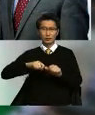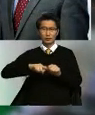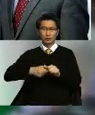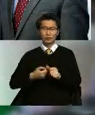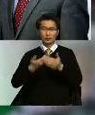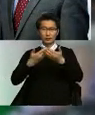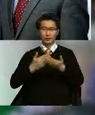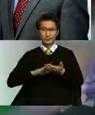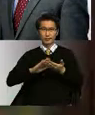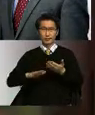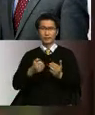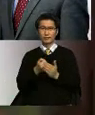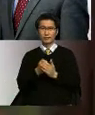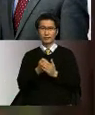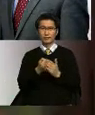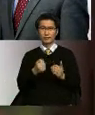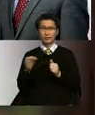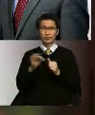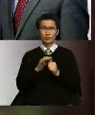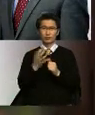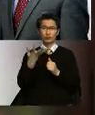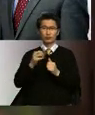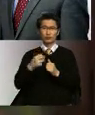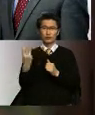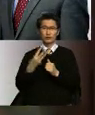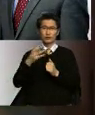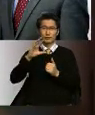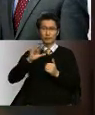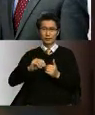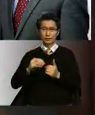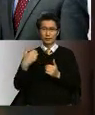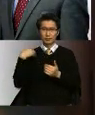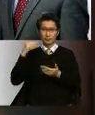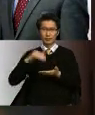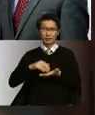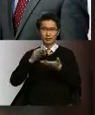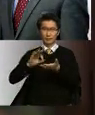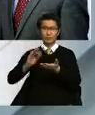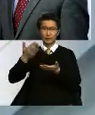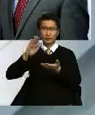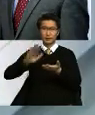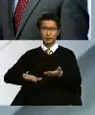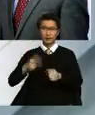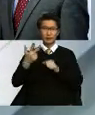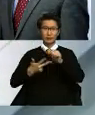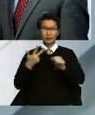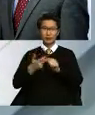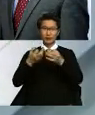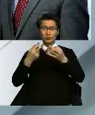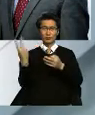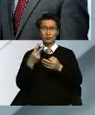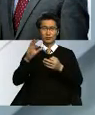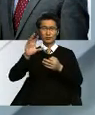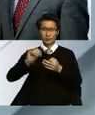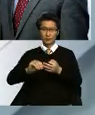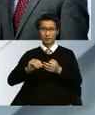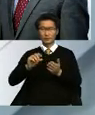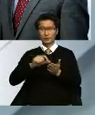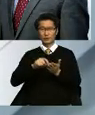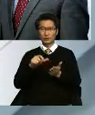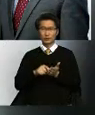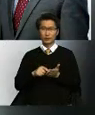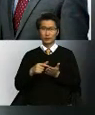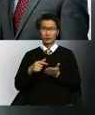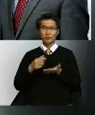받았습니다. 네. 이 때문에 보조금 9억 3천여만 원을 반환하게 됐는데 7년 동안 2천여만